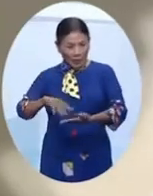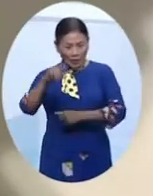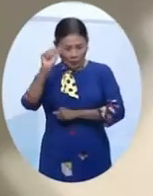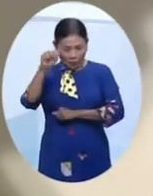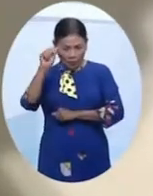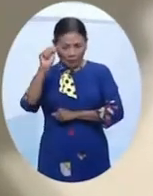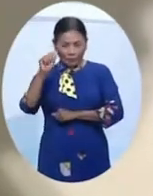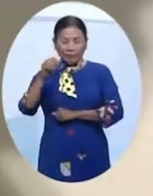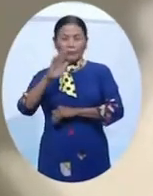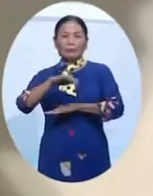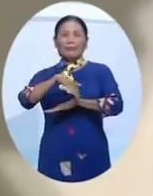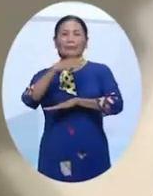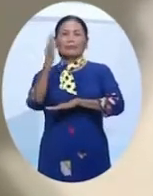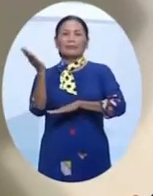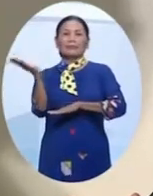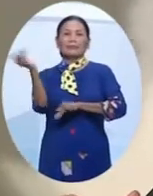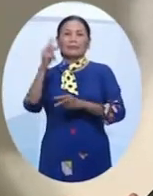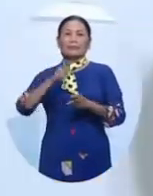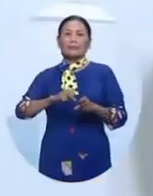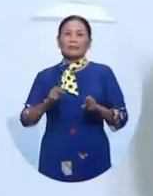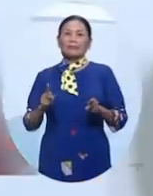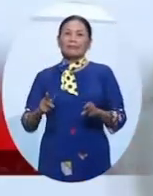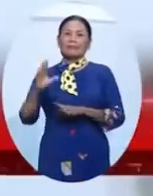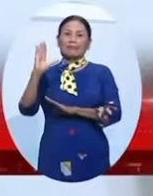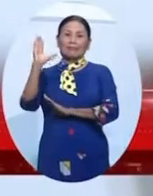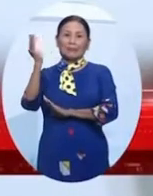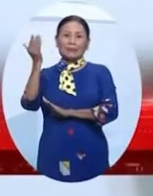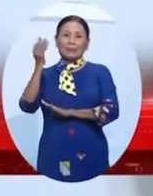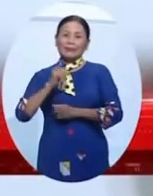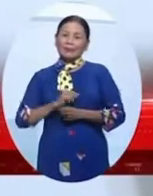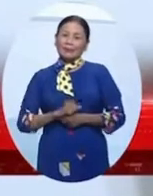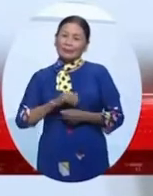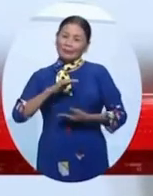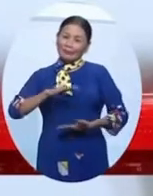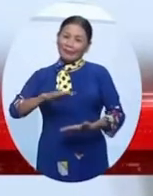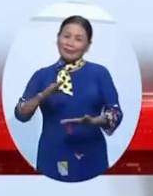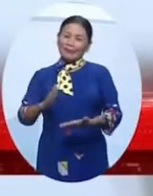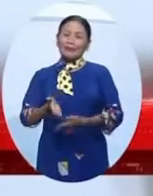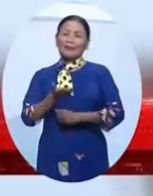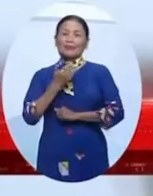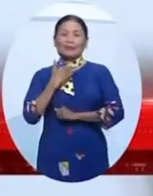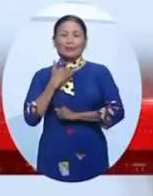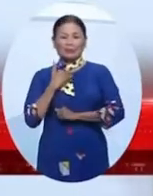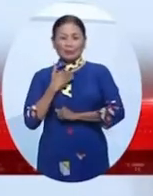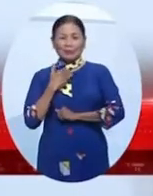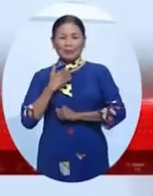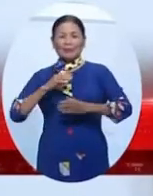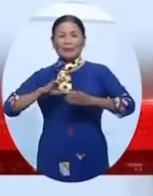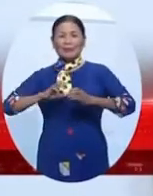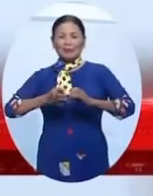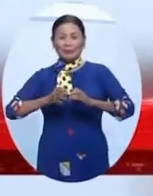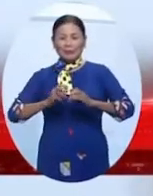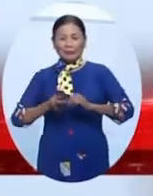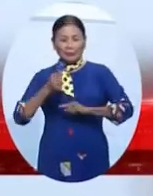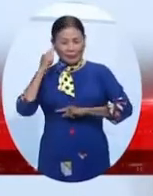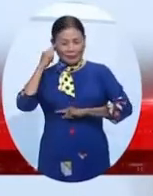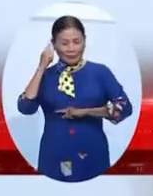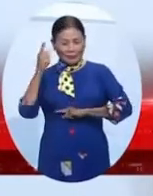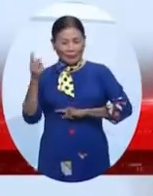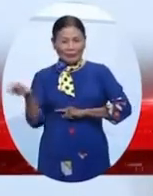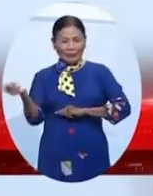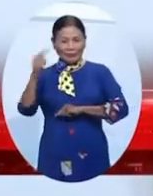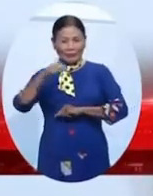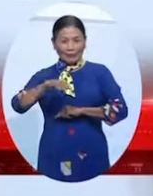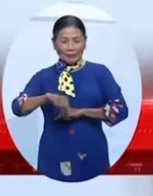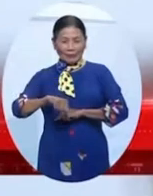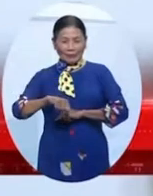phát triển của kinh tế của thế giới. Thông qua giải thưởng, chúng tôi cũng mong muốn doanh nghiệp chú trọng hơn cái việc gìn